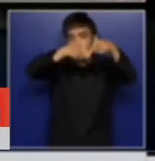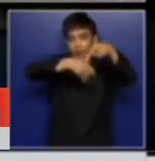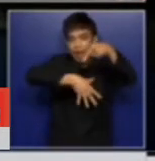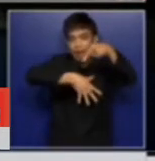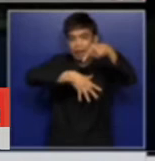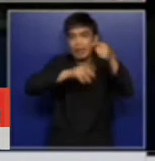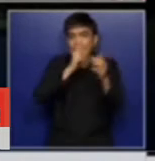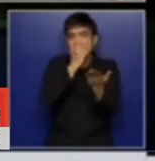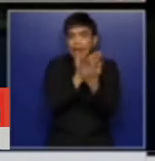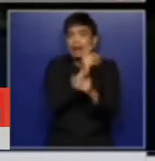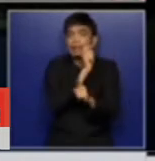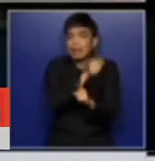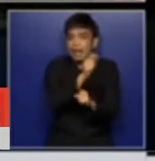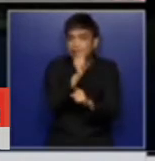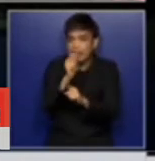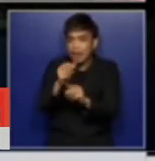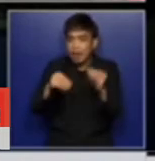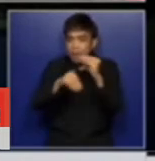หลือเกิน